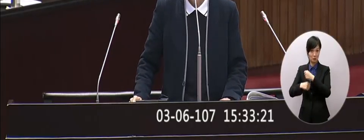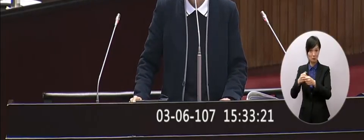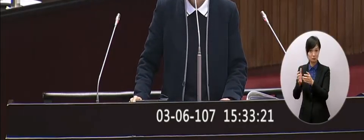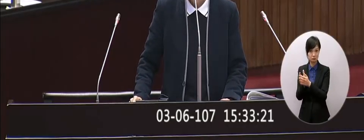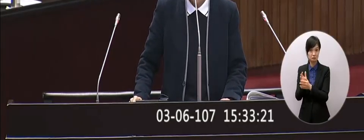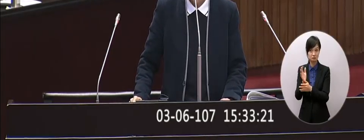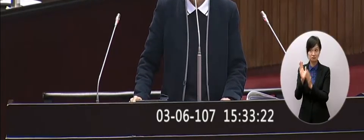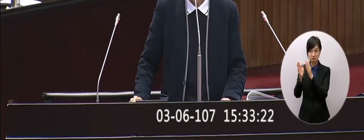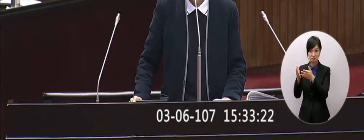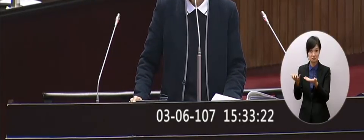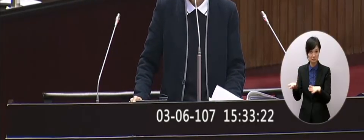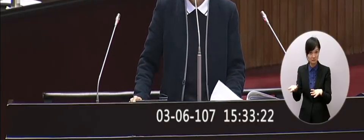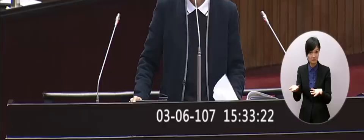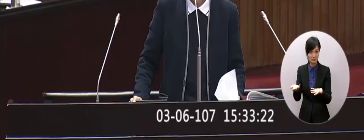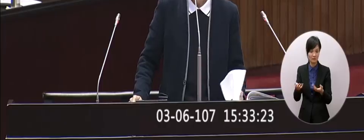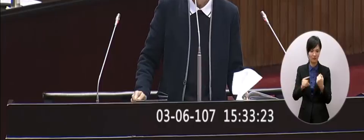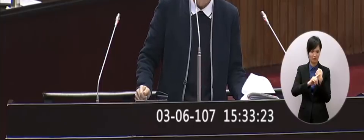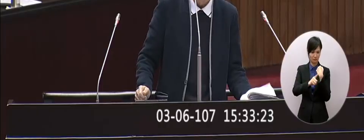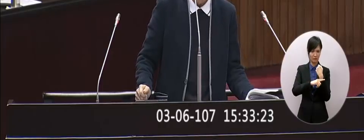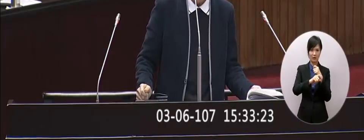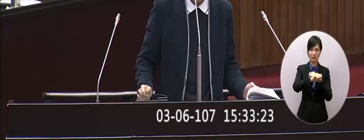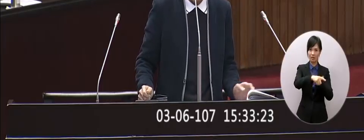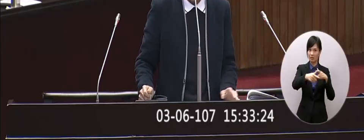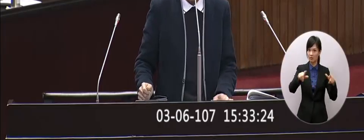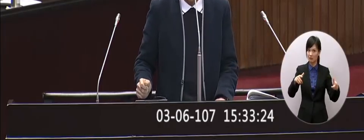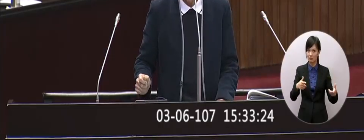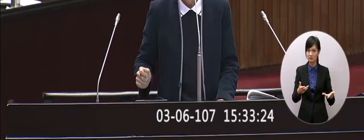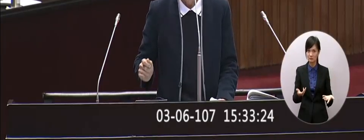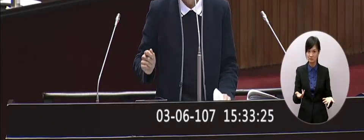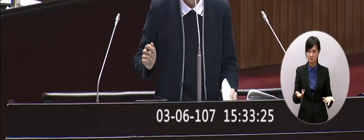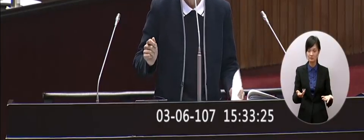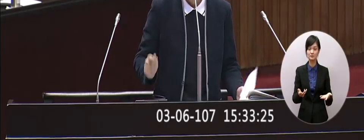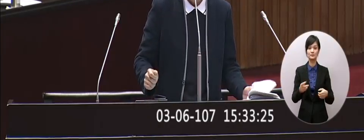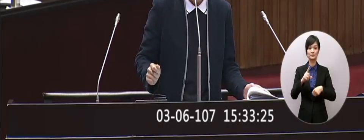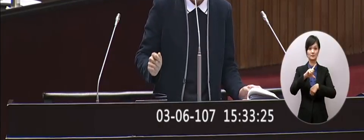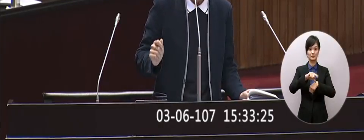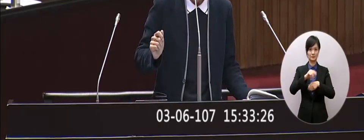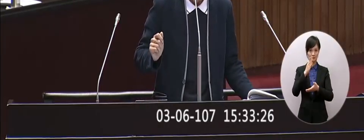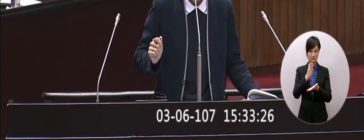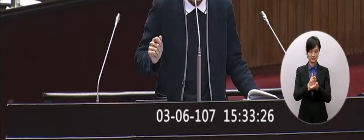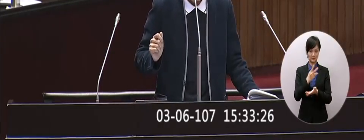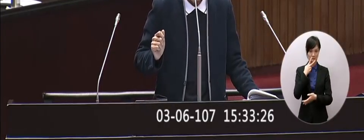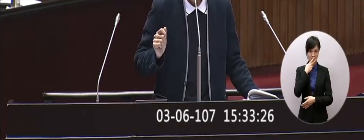法令的分歧，相对的